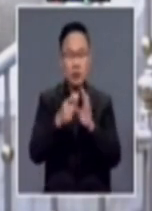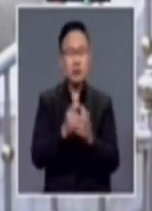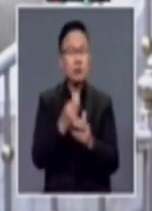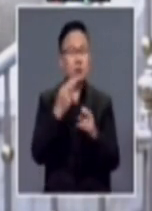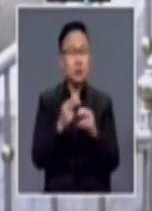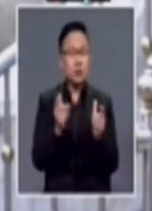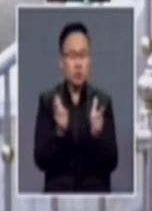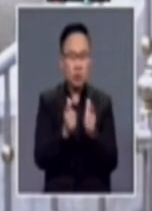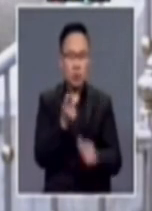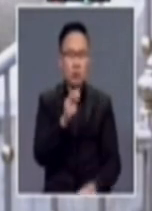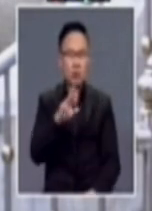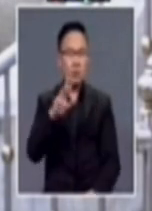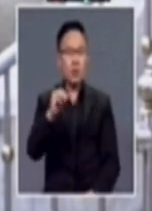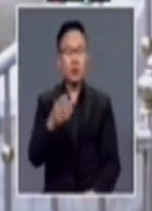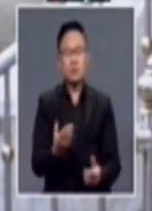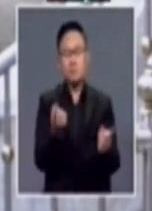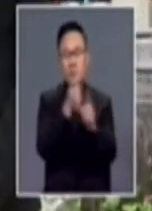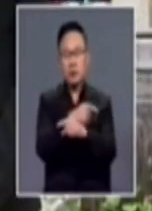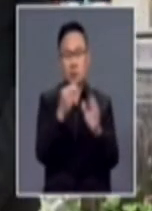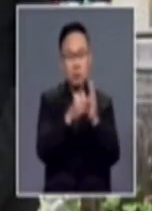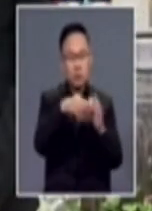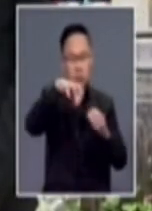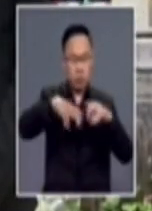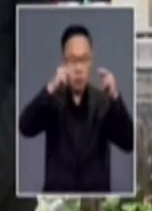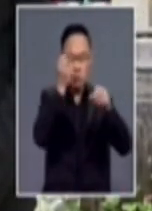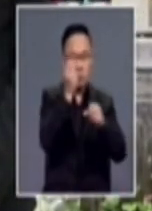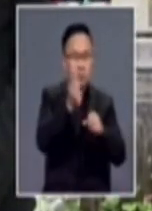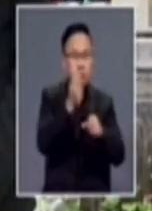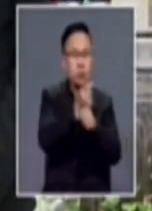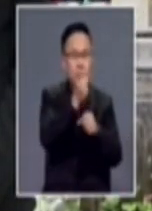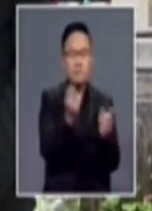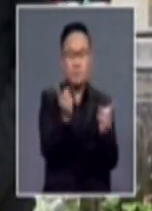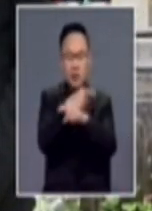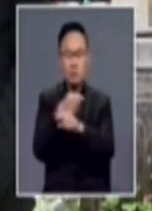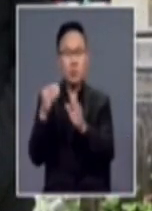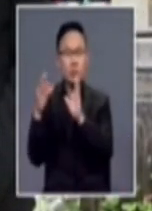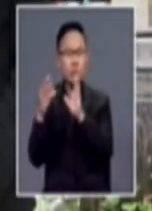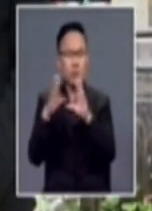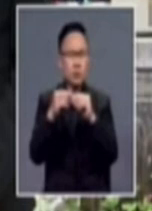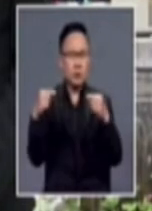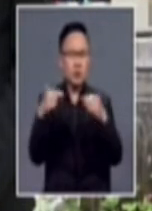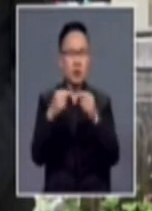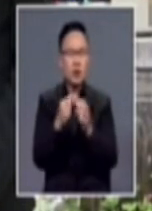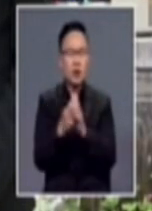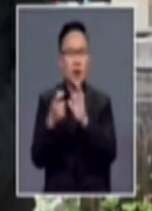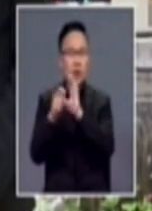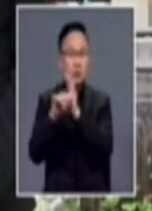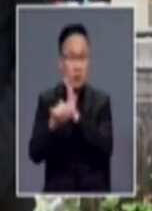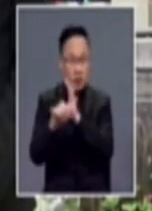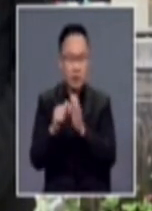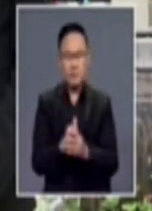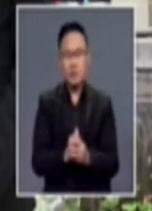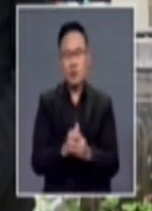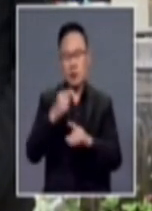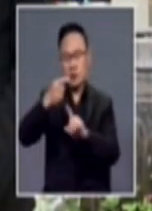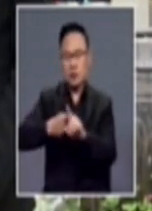สัญจรที่จังหวัดพระนครศรีอยุธยาในวันที่19วันถัดไปทีนี้ก่อนจะถึงวันประชุมครม.ที่อยุธยาเนี่ย